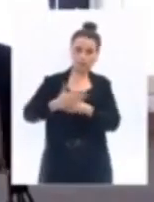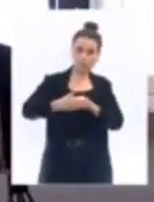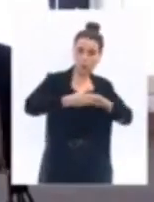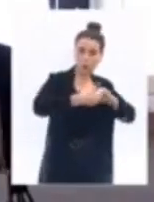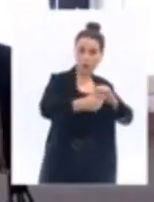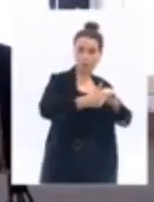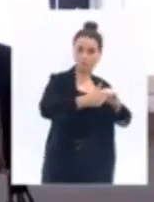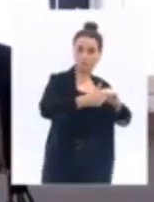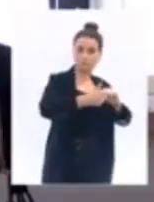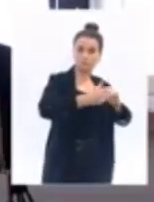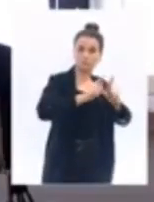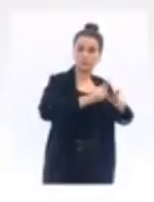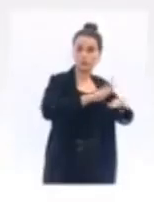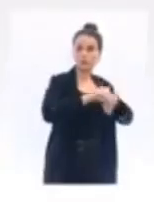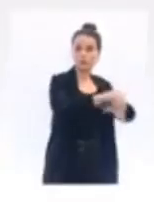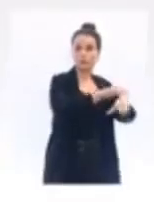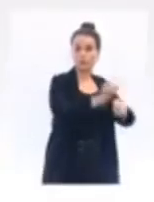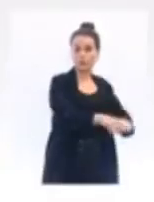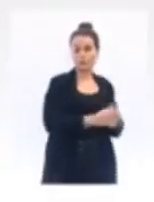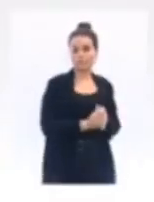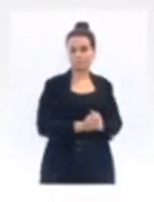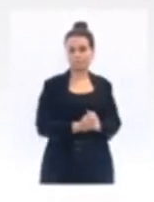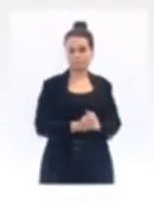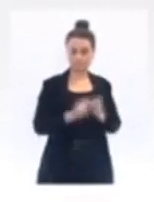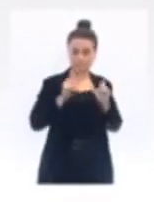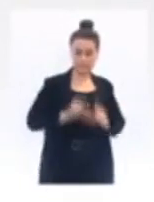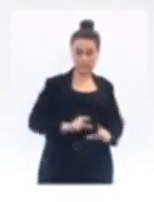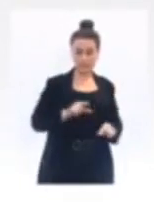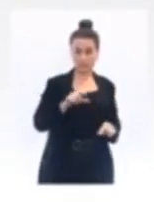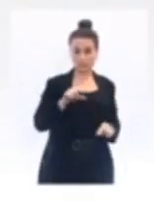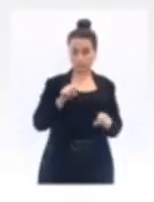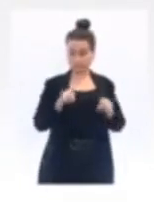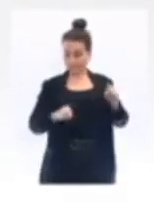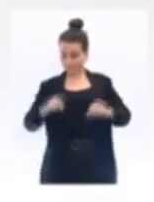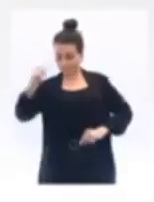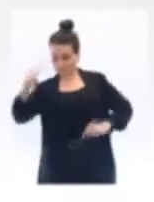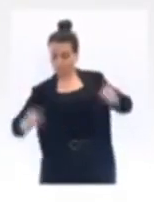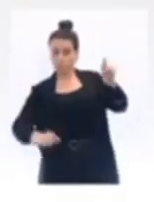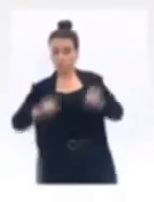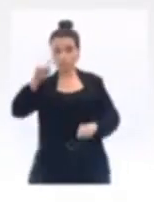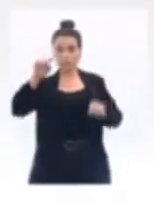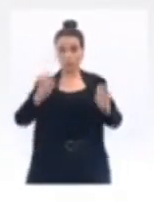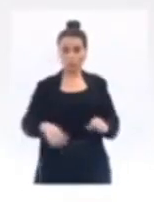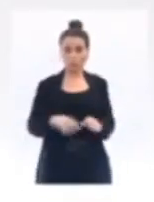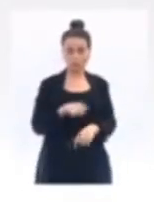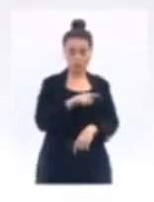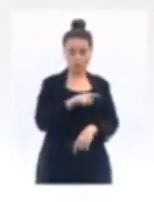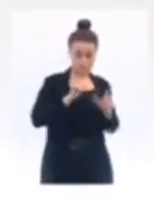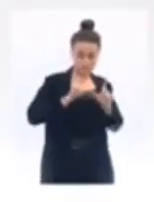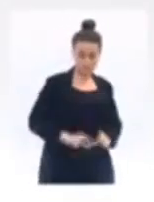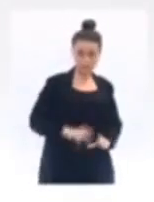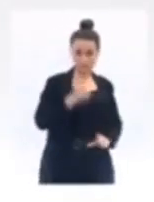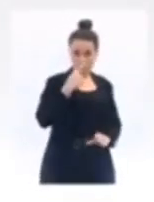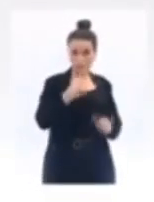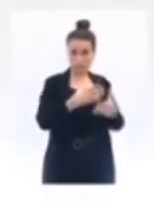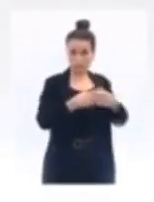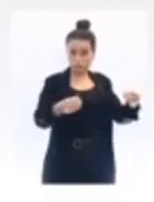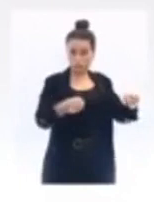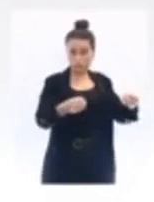ministre, un point qui a trait aussi à l'organisation de la semaine prochaine, c'est que nous avons prévu un et ça a un rapport aussi avec